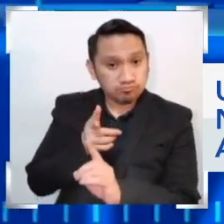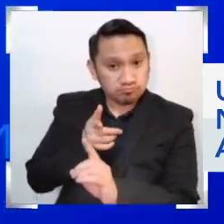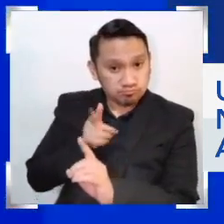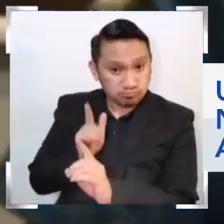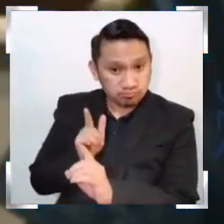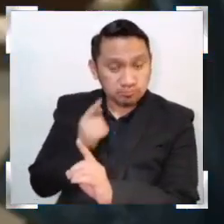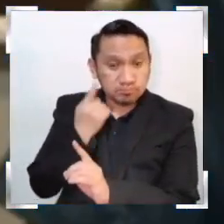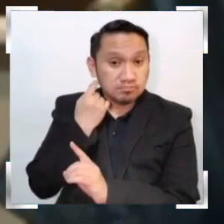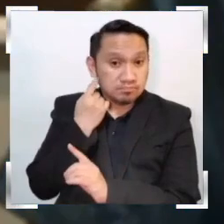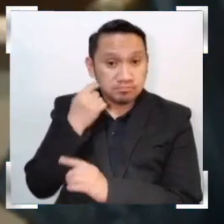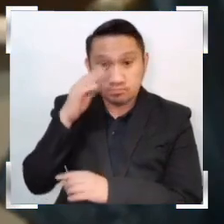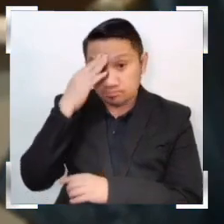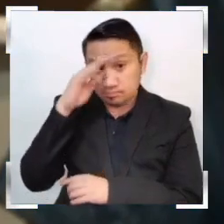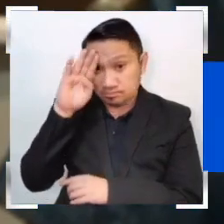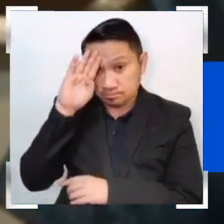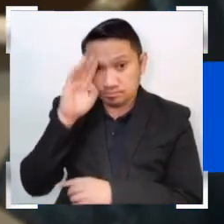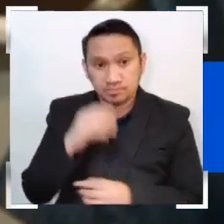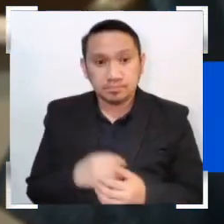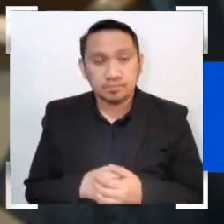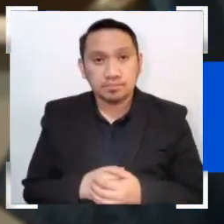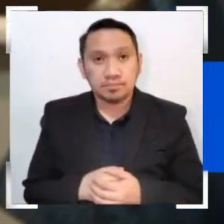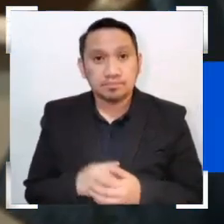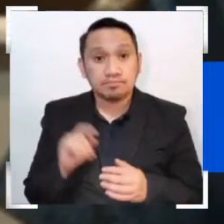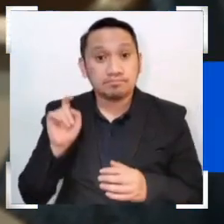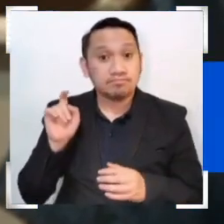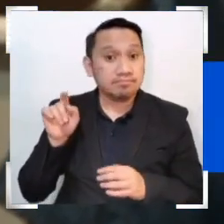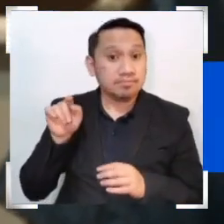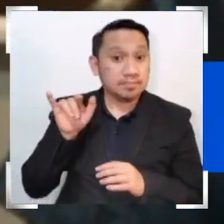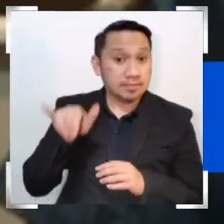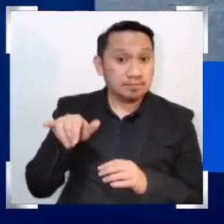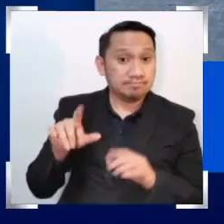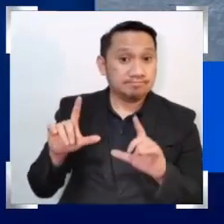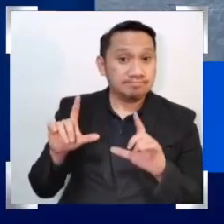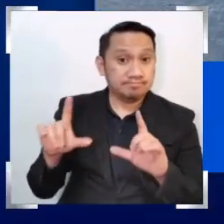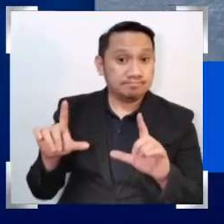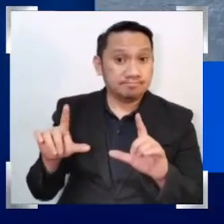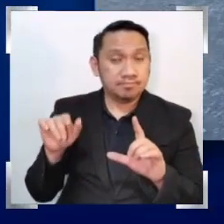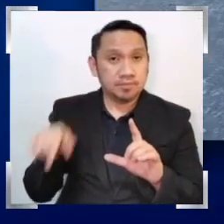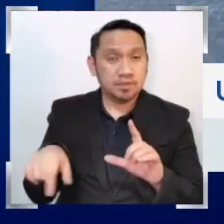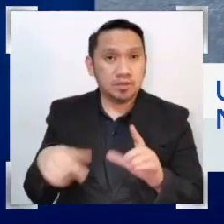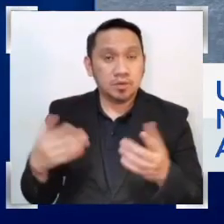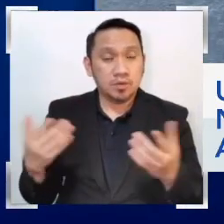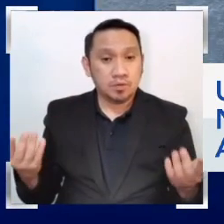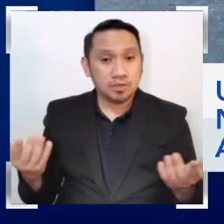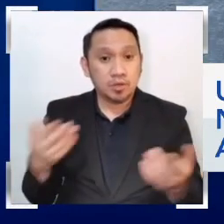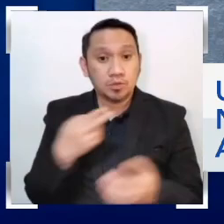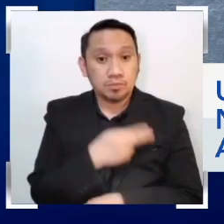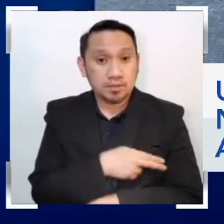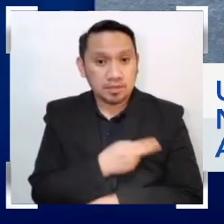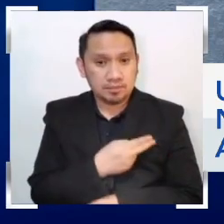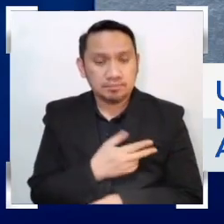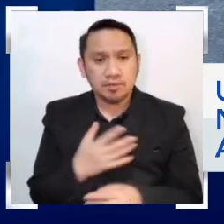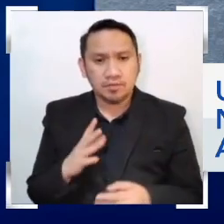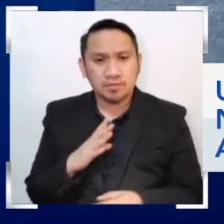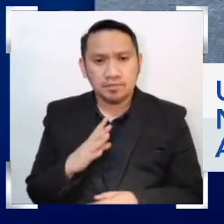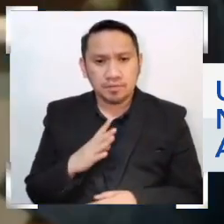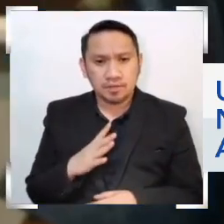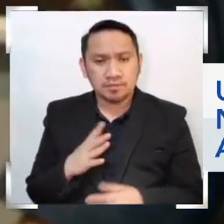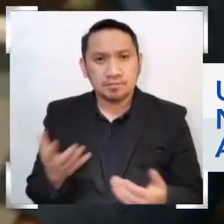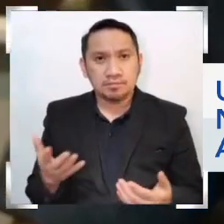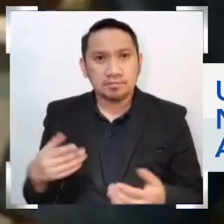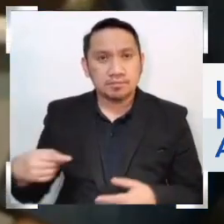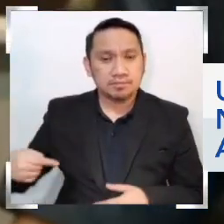Bacoor. Ang suspect ngayon is nasa hospital. May tama. Stable naman, sa gilid lang